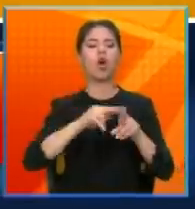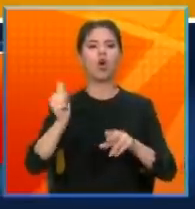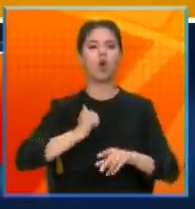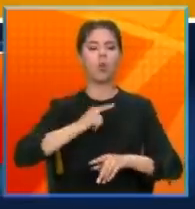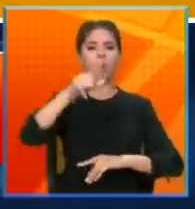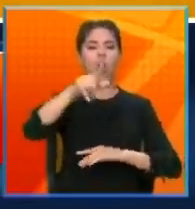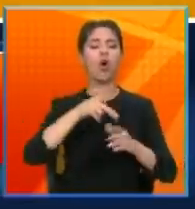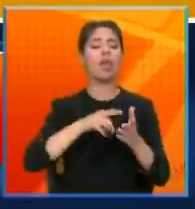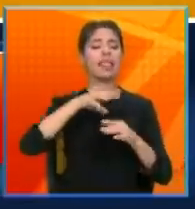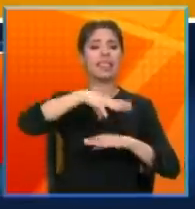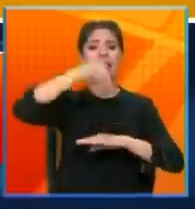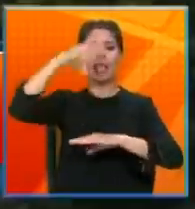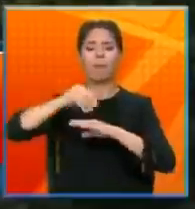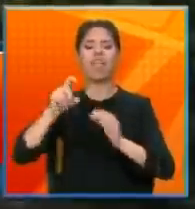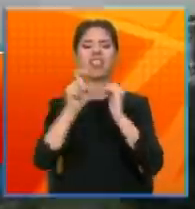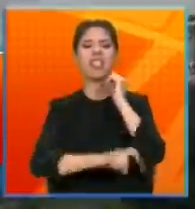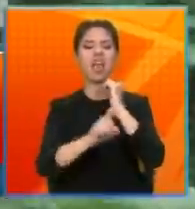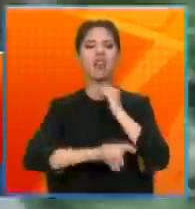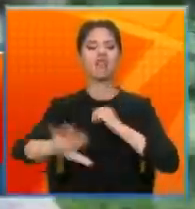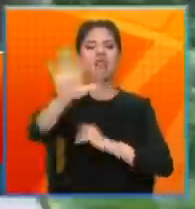hakim tepeleri teröristlerden temizledi.